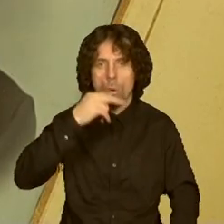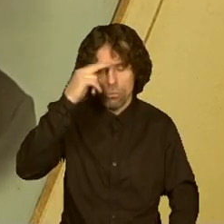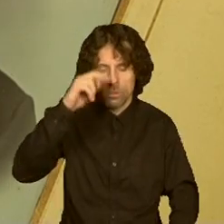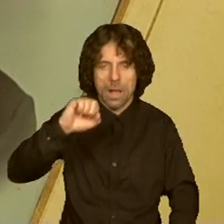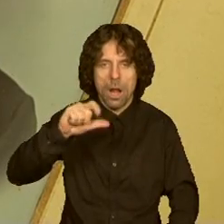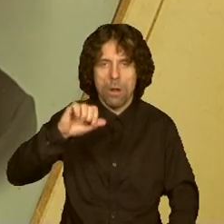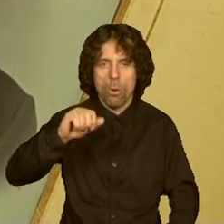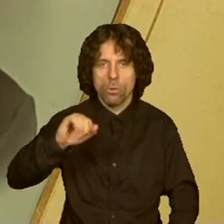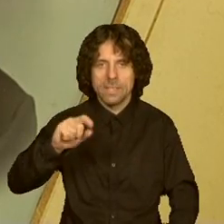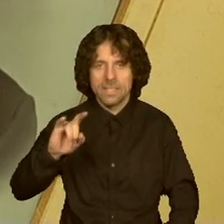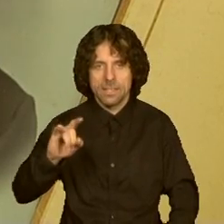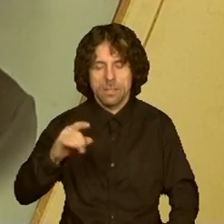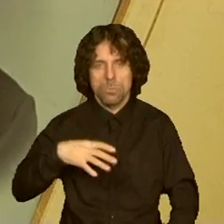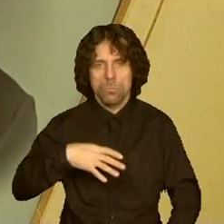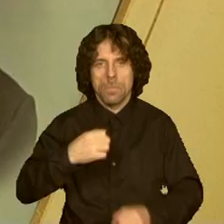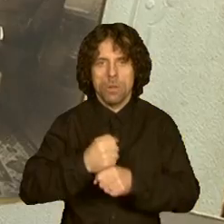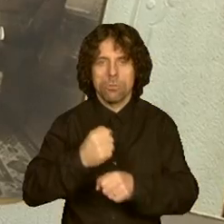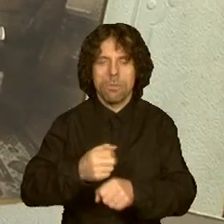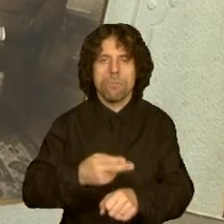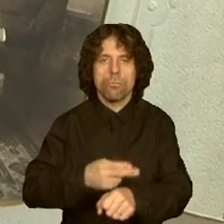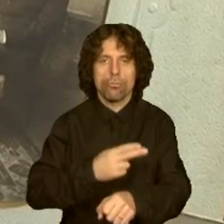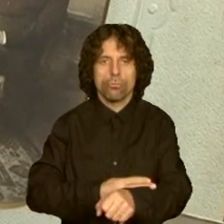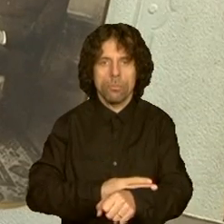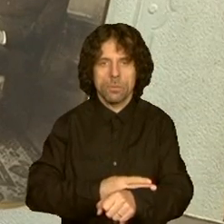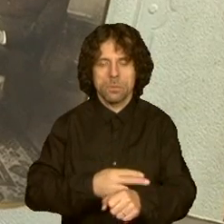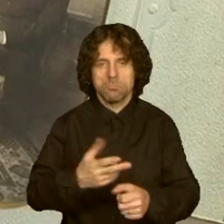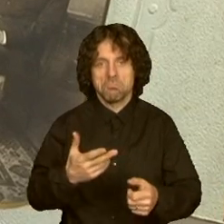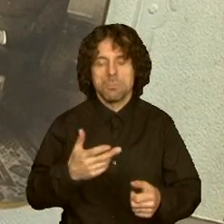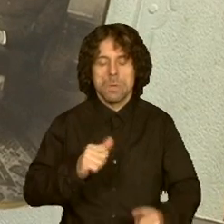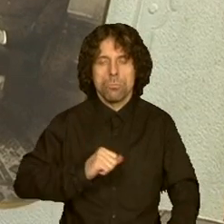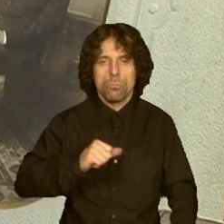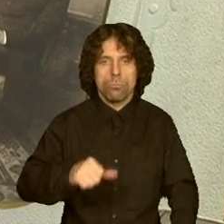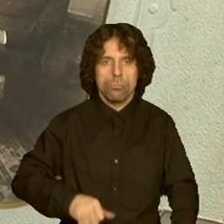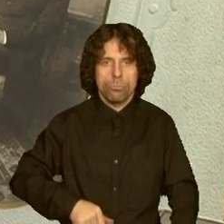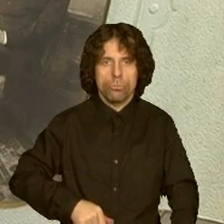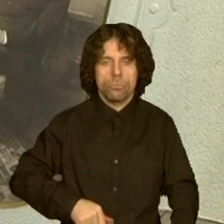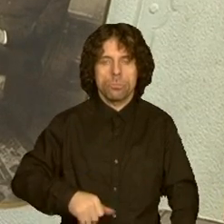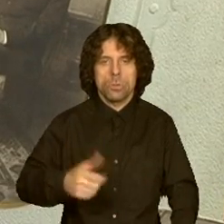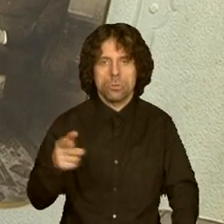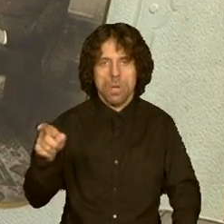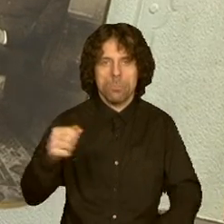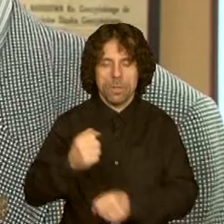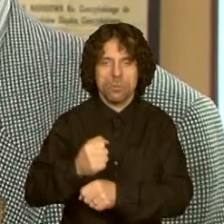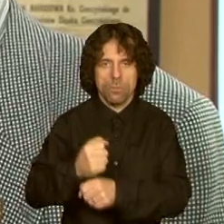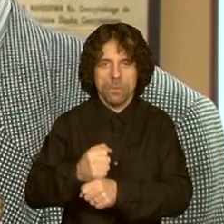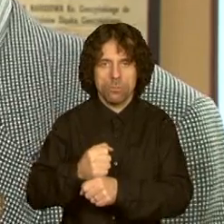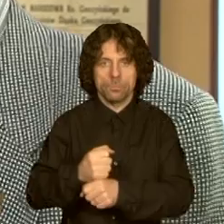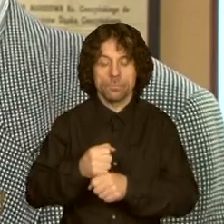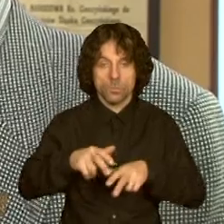ojciec Alojzy zatrudniony był w ratuszu, gdzie urzędował burmistrz Johann Demel von